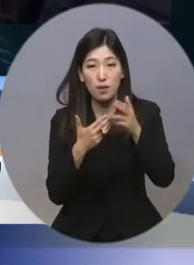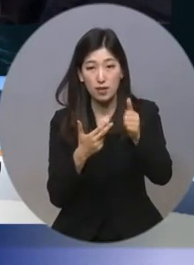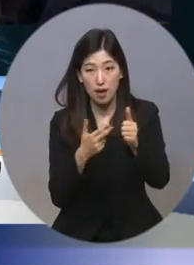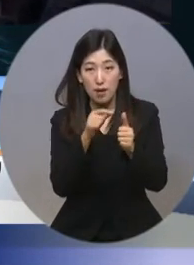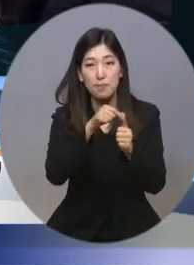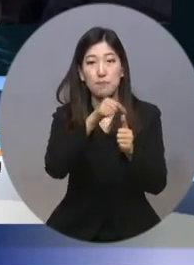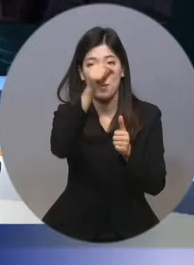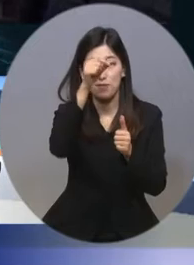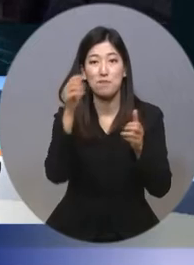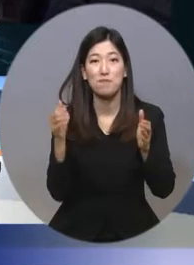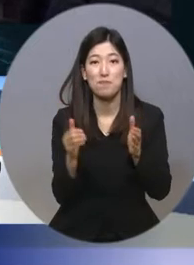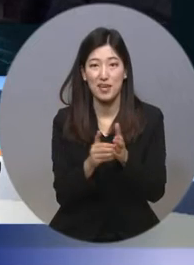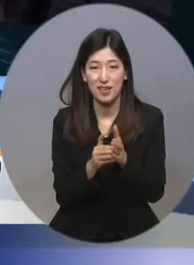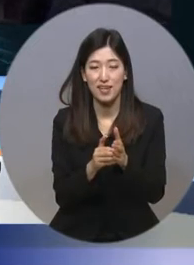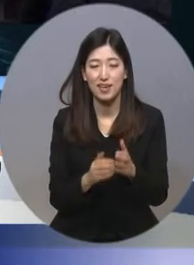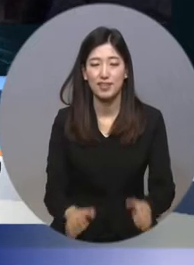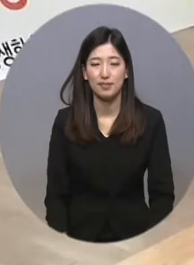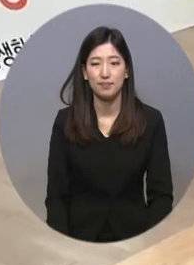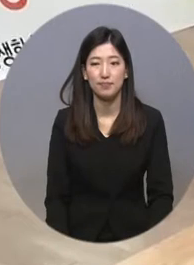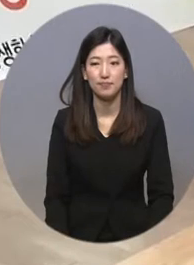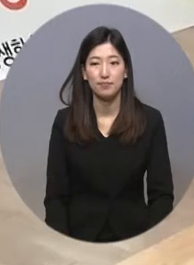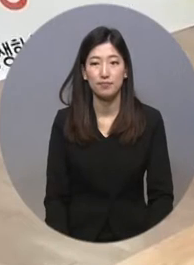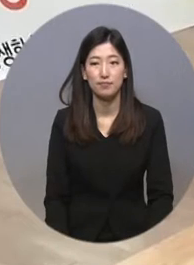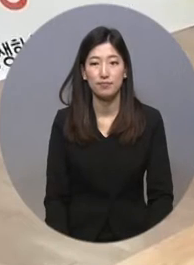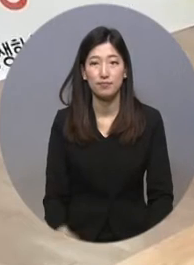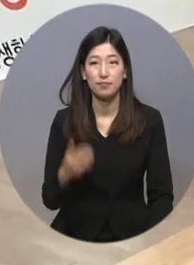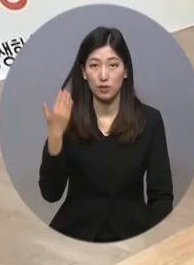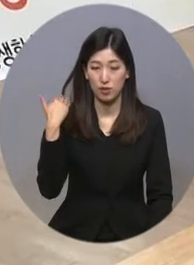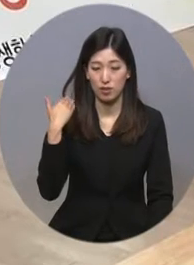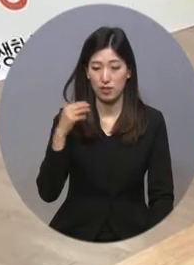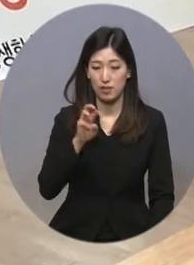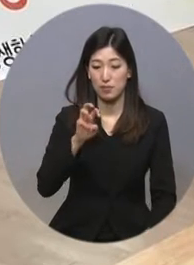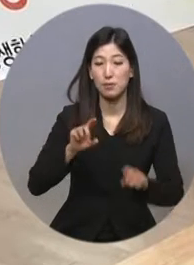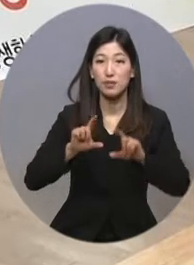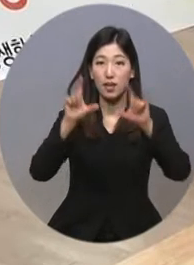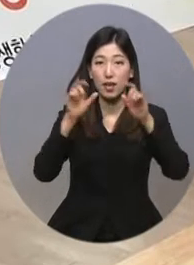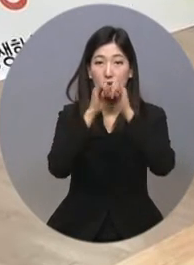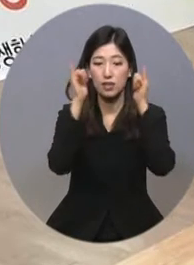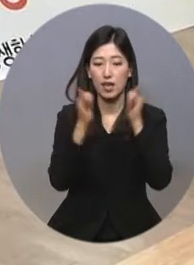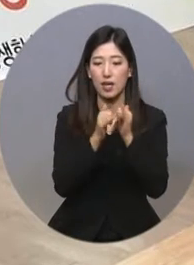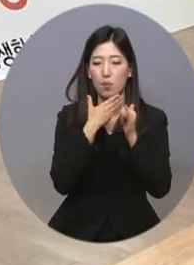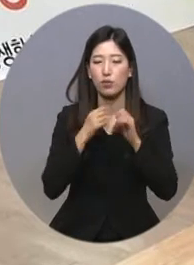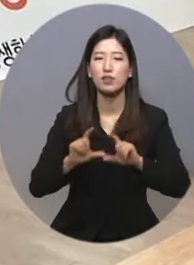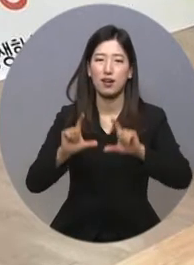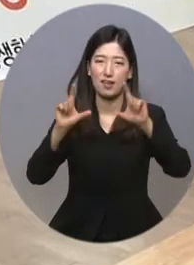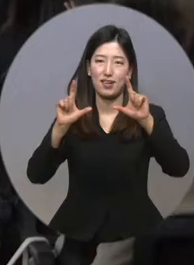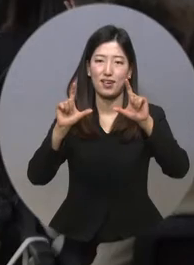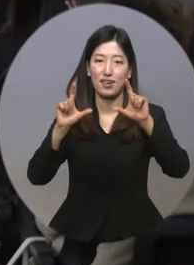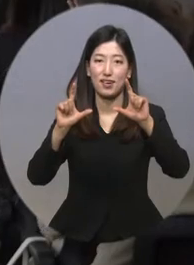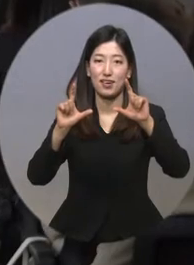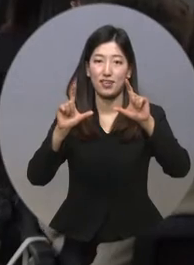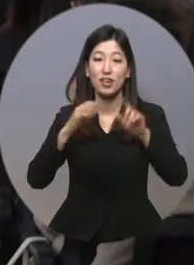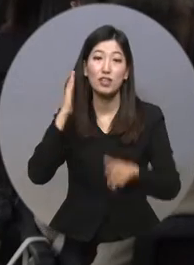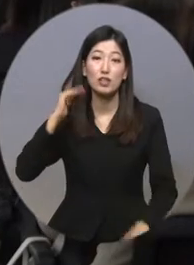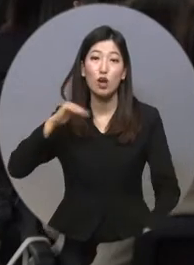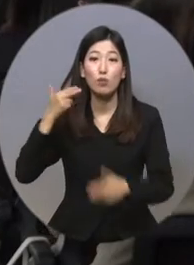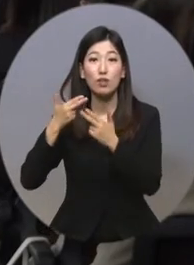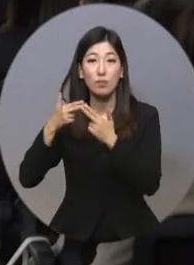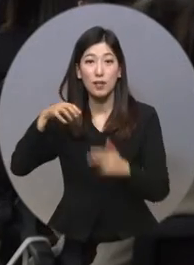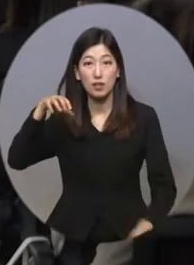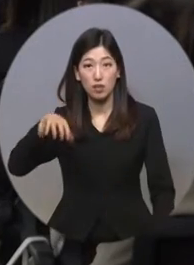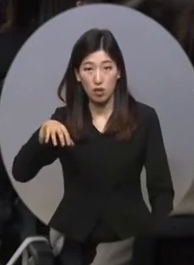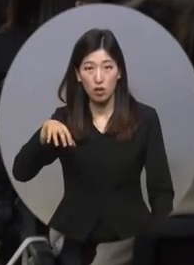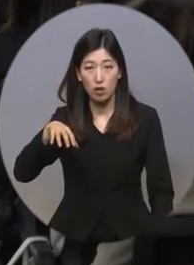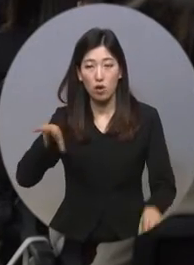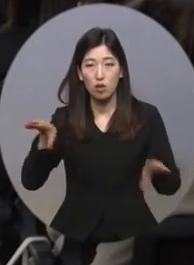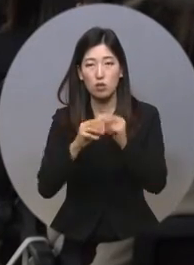정성 기자가 전합니다 지난 30일 사회복지사 이날 의정부시 3 복지 상태에서는 임시 총회와 함께